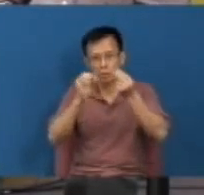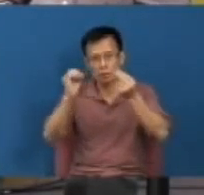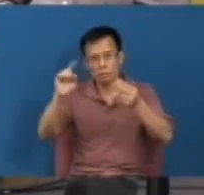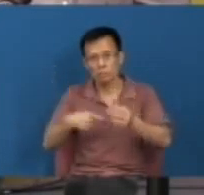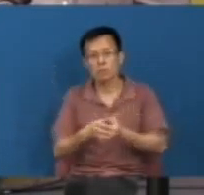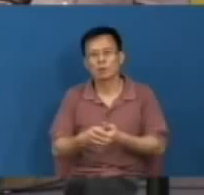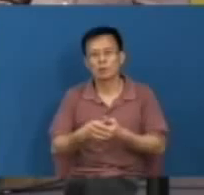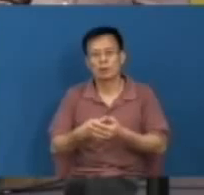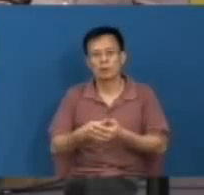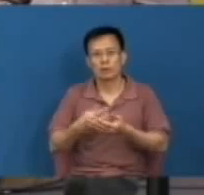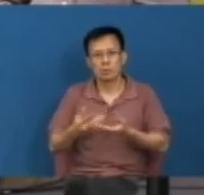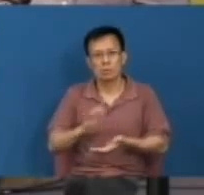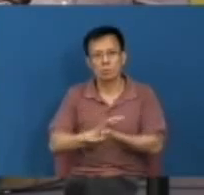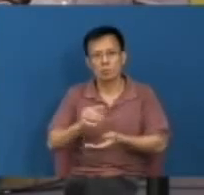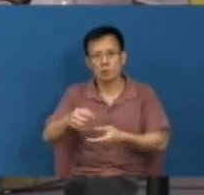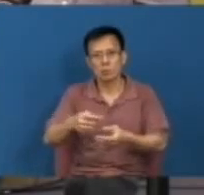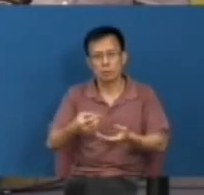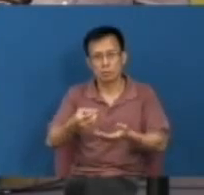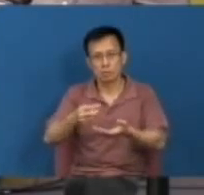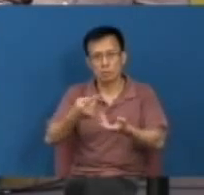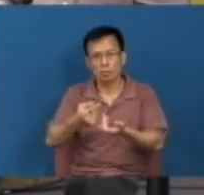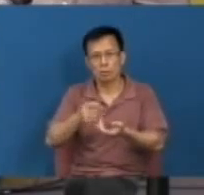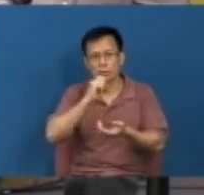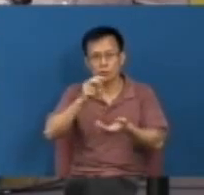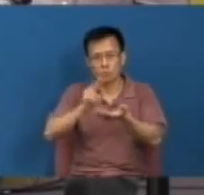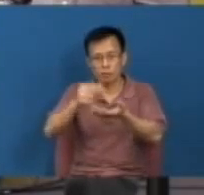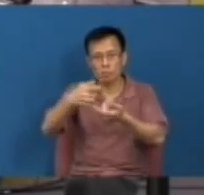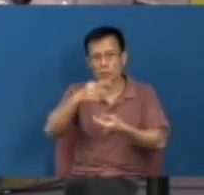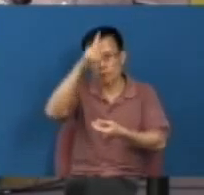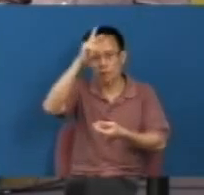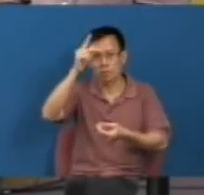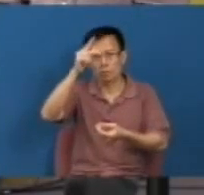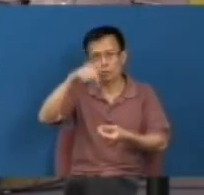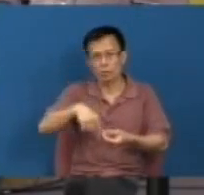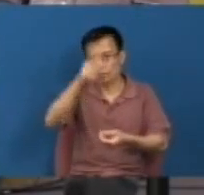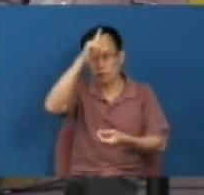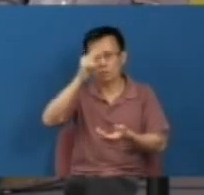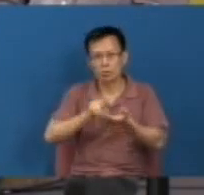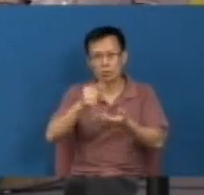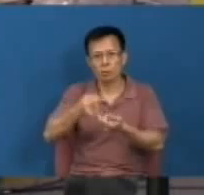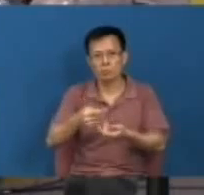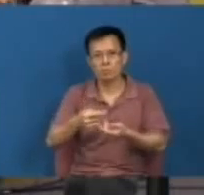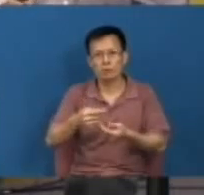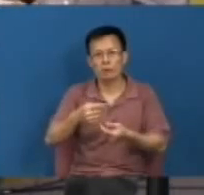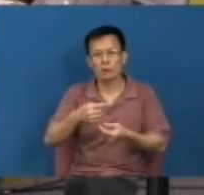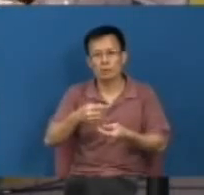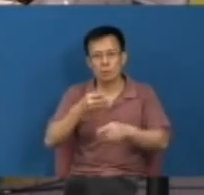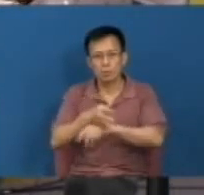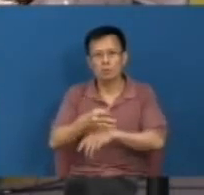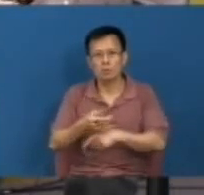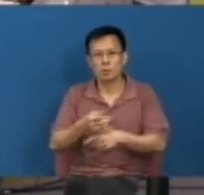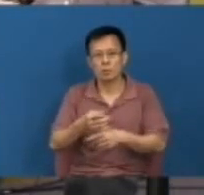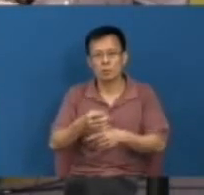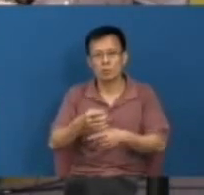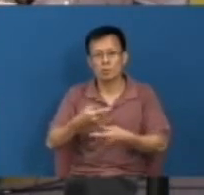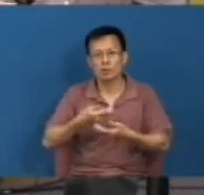到今年啦，我哋突然間收到地政總署。佢就話佢話佢要將個土地復歸啦，咁就話遲啲會俾賠償你啦。